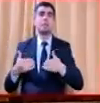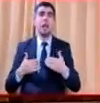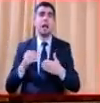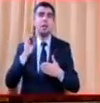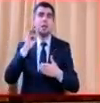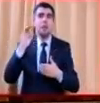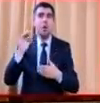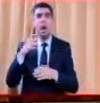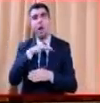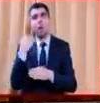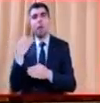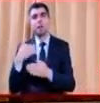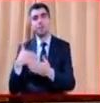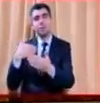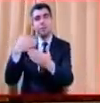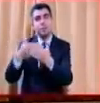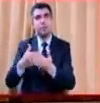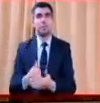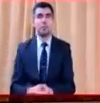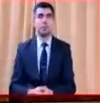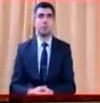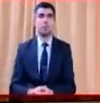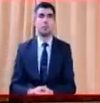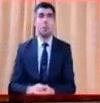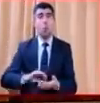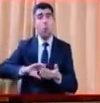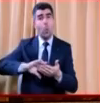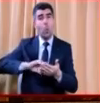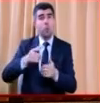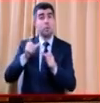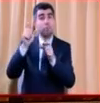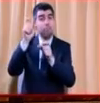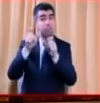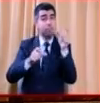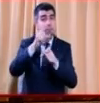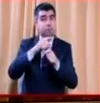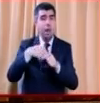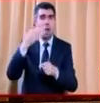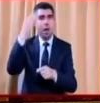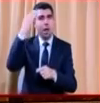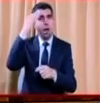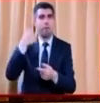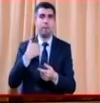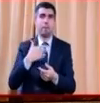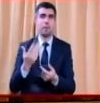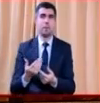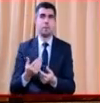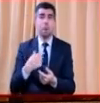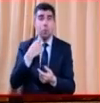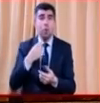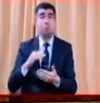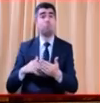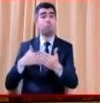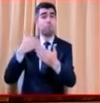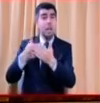فريد بالكاهيه. هادو كلهم ماتوا في ظروف كنعرفوها كاملين، واللي عايشين دابا واللي